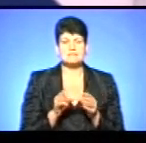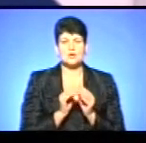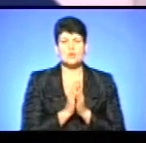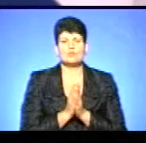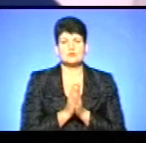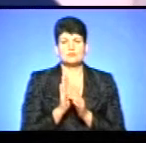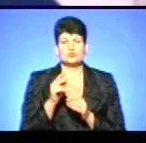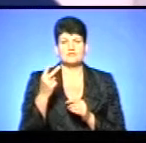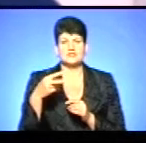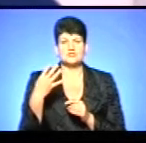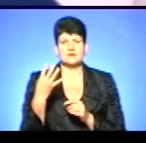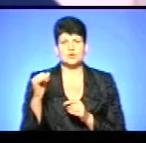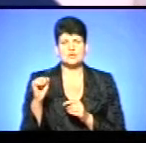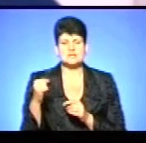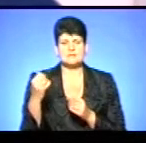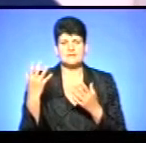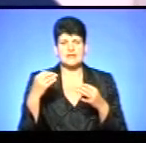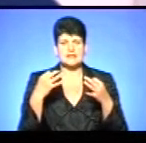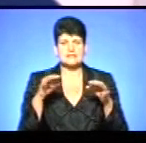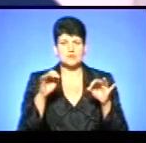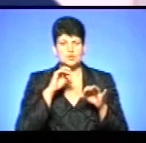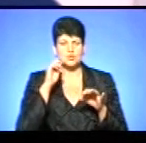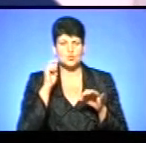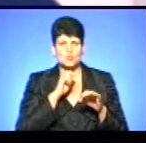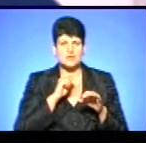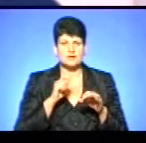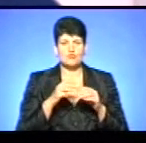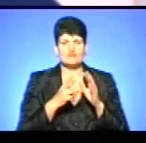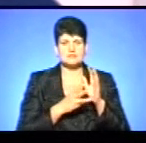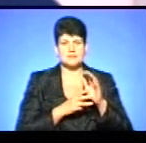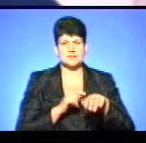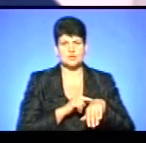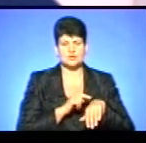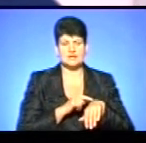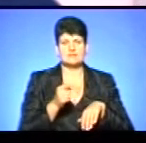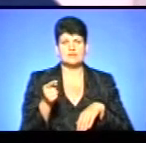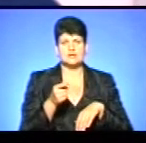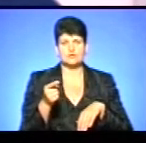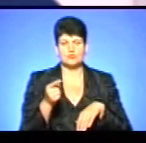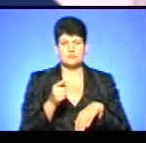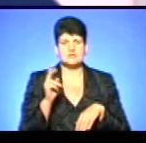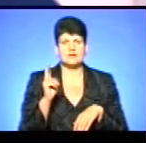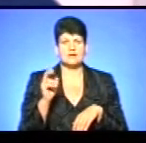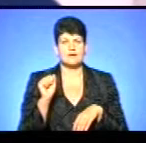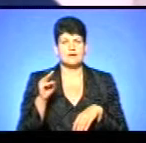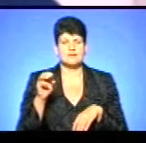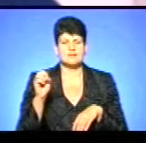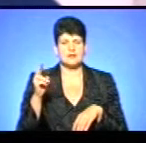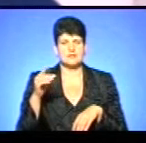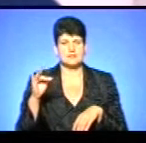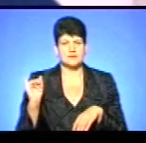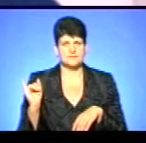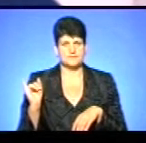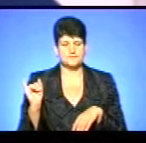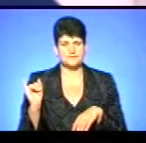відбудеться 24 серпня у День Незалежності України о 18 годині в Тернопільському архікатедральному соборі Греко-католицької